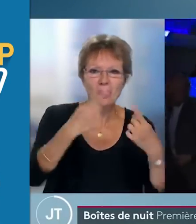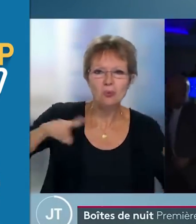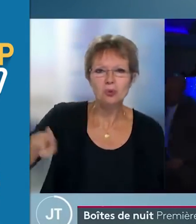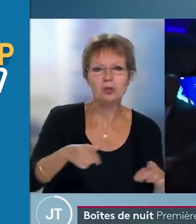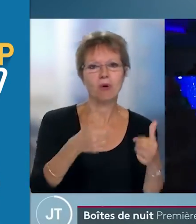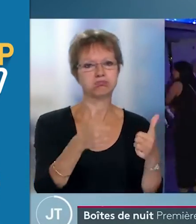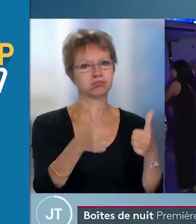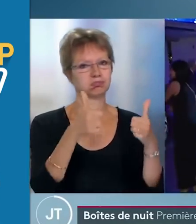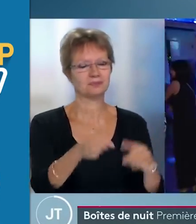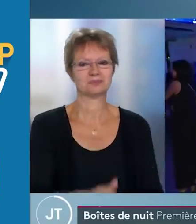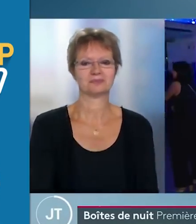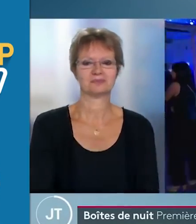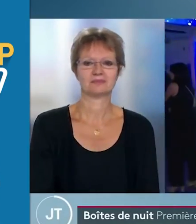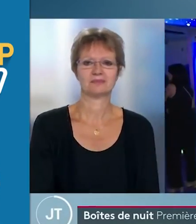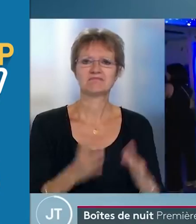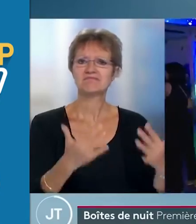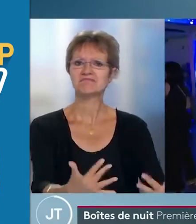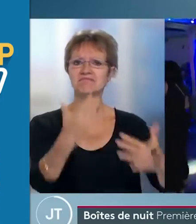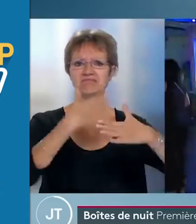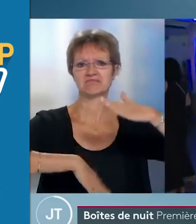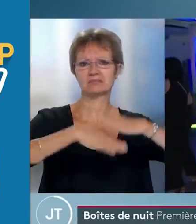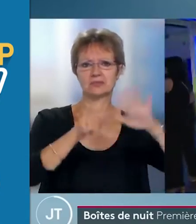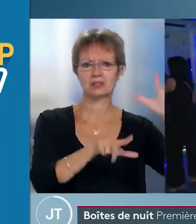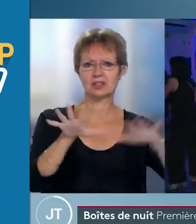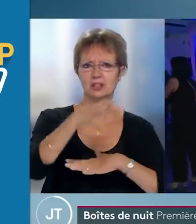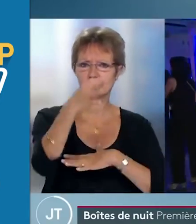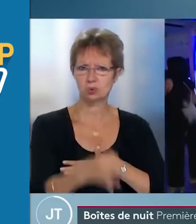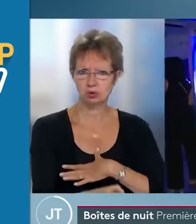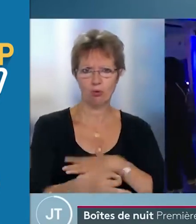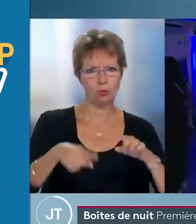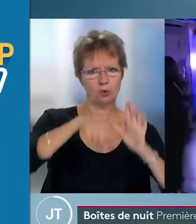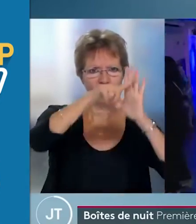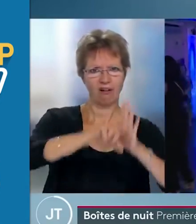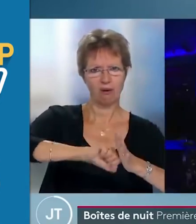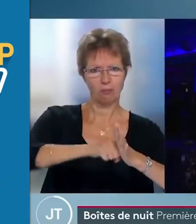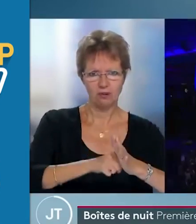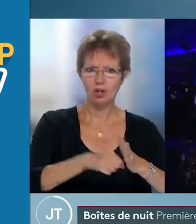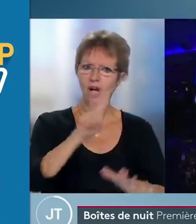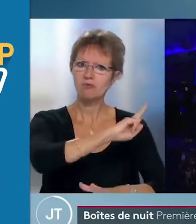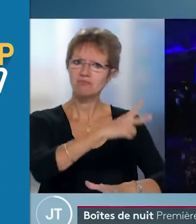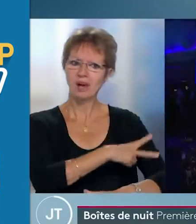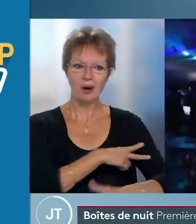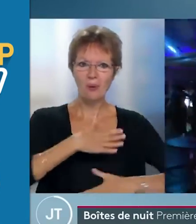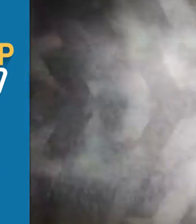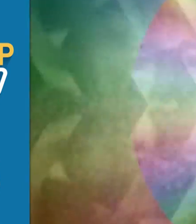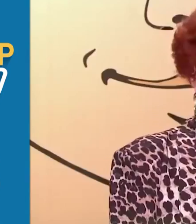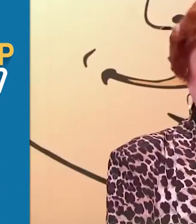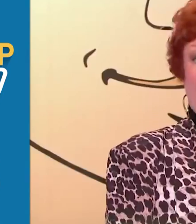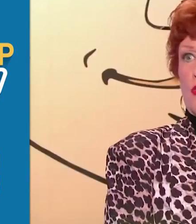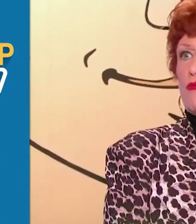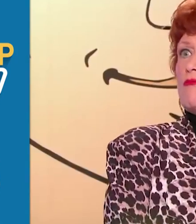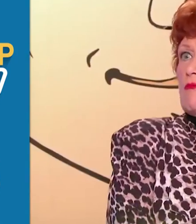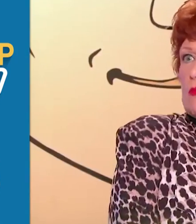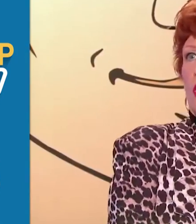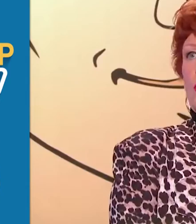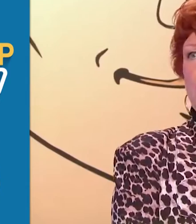manqué. Malgré la jauge de 75% et les restrictions sanitaires, le patron est content de revoir ses clients. Un